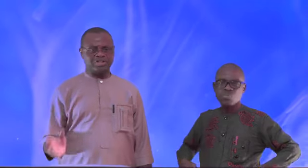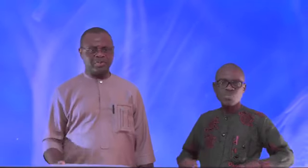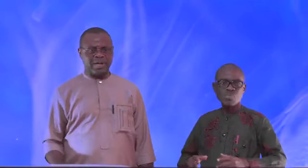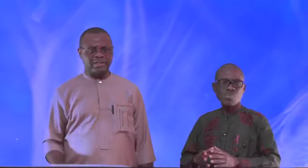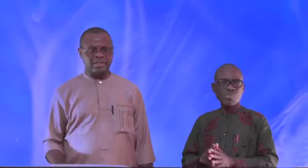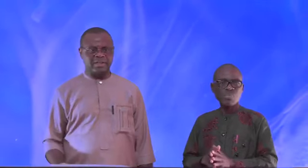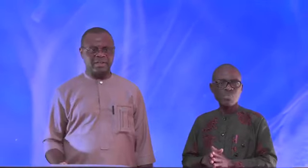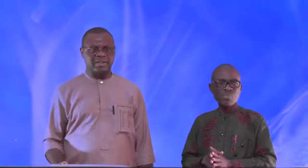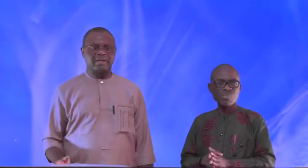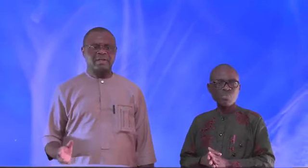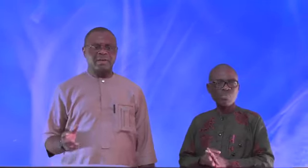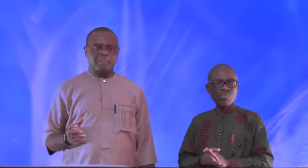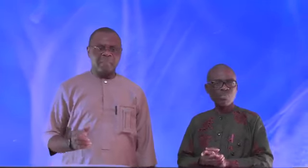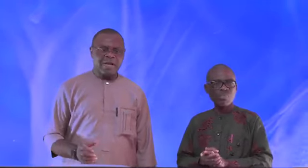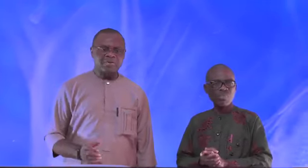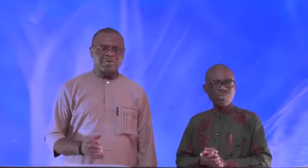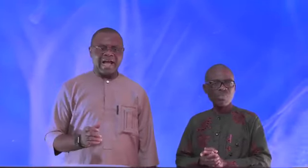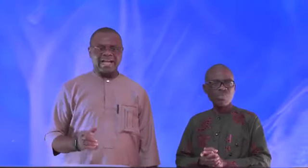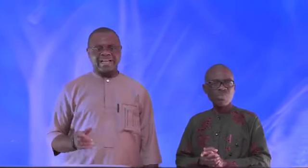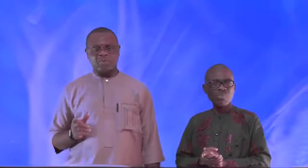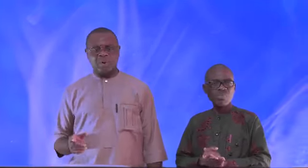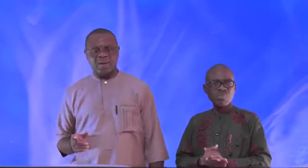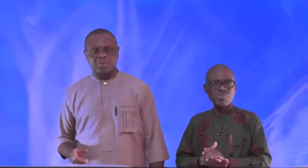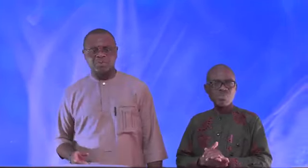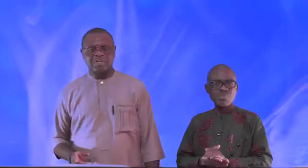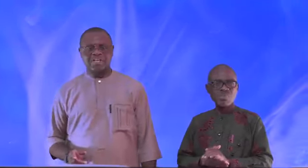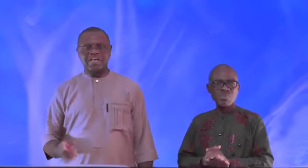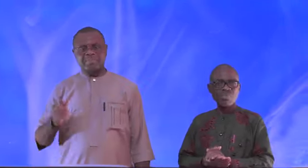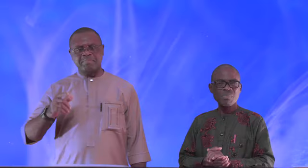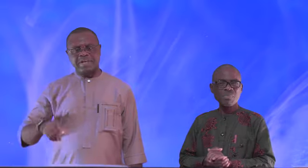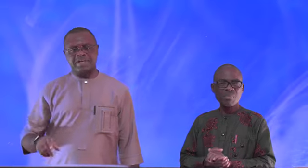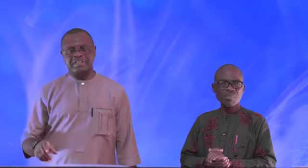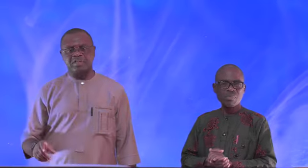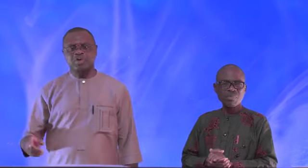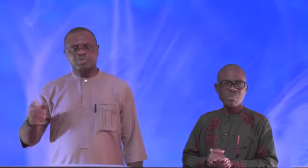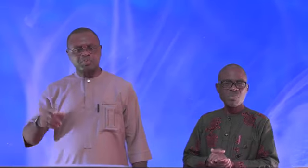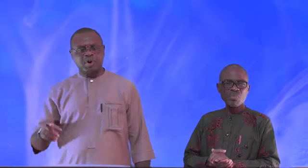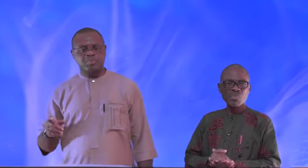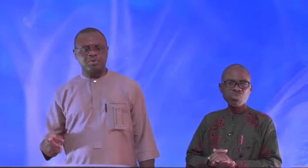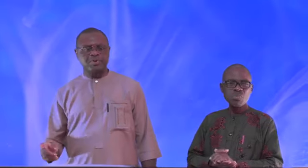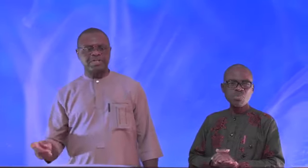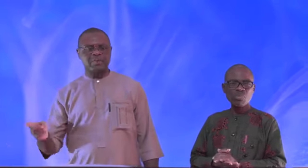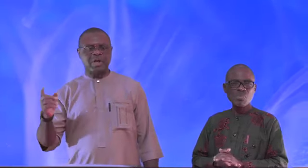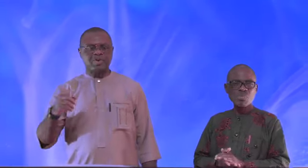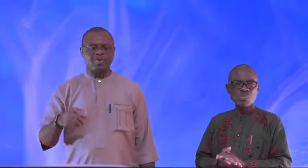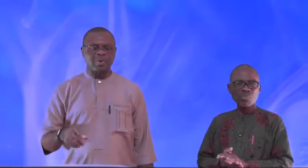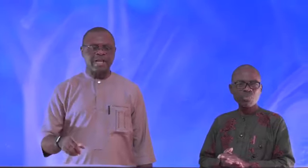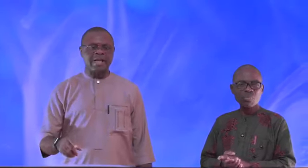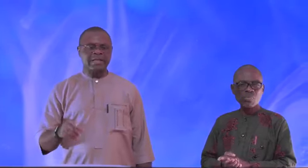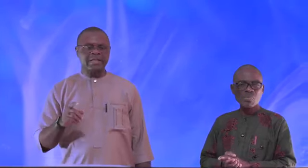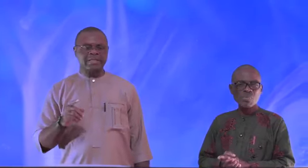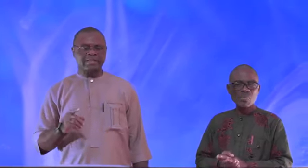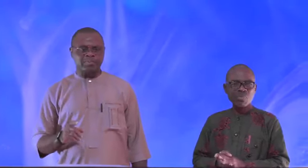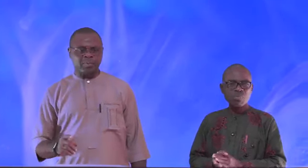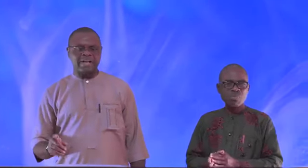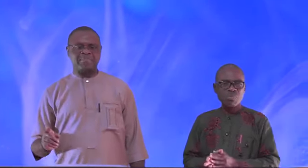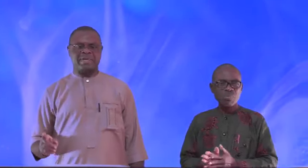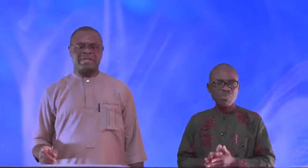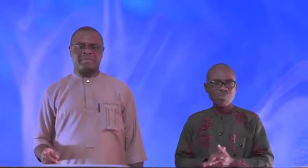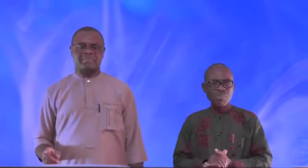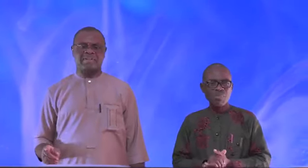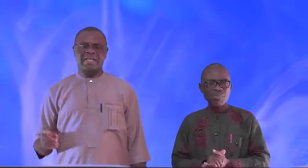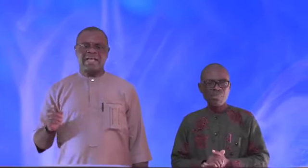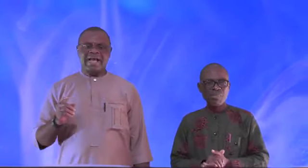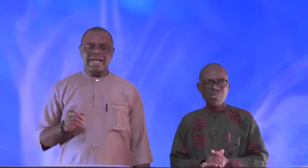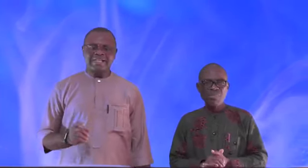nye Onyenwe anyị. Mmadụ aghaghị ịnwụ anwụ n'ebe mmehie dị tupu ọ bụrụ onye nwere onwe ya pụọ na